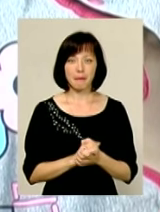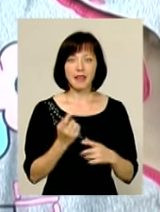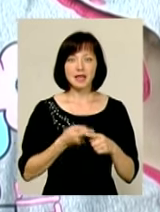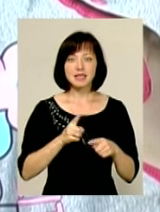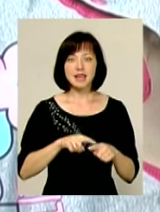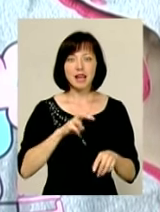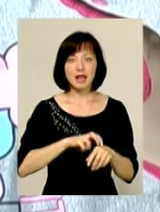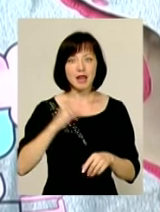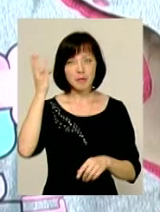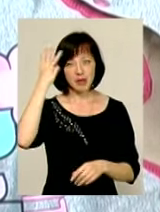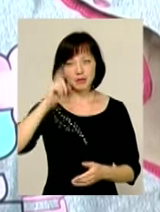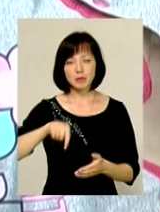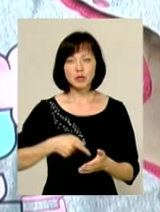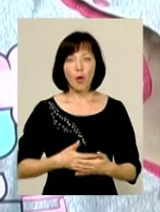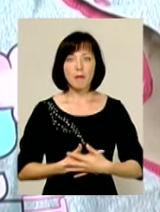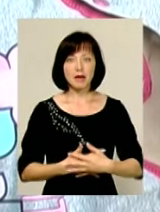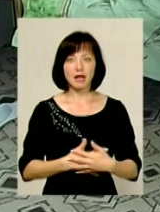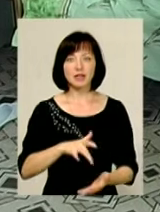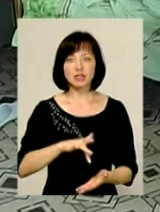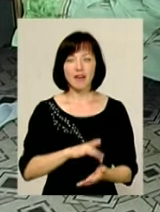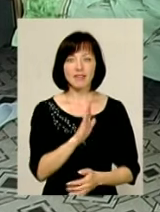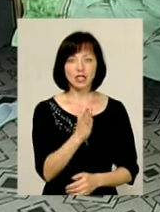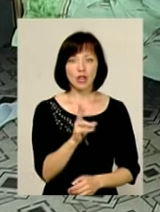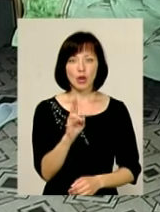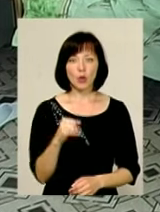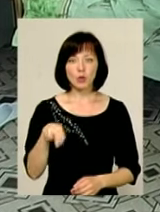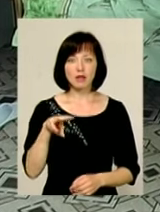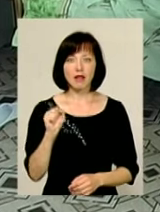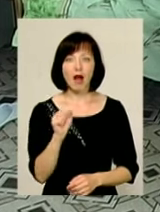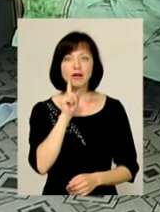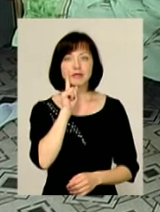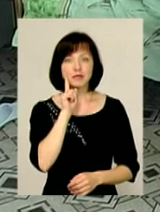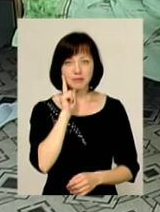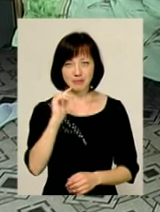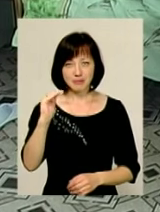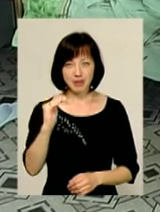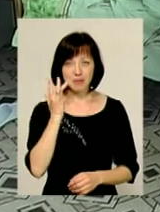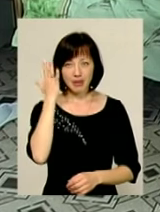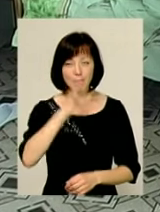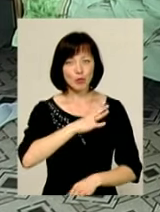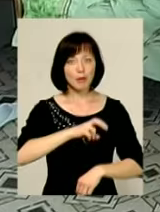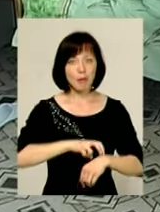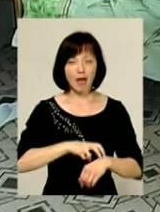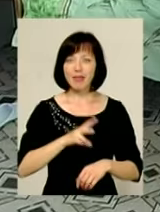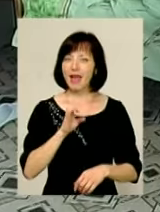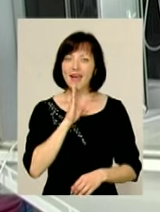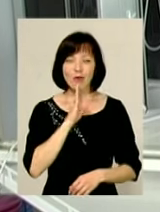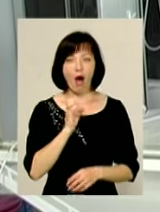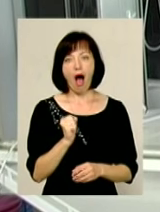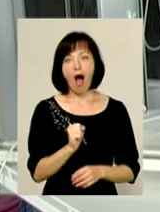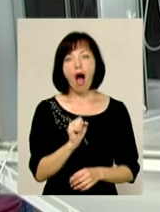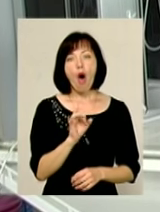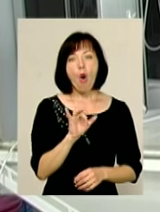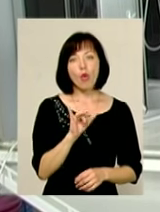Це лікар Хмельницького міського перинатального центру В'ячеслав Кудла. Підлітком вже мріяв бути медиком. Щоправда, не гінекологом, а